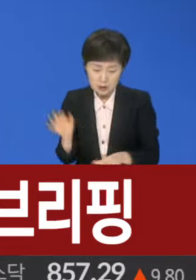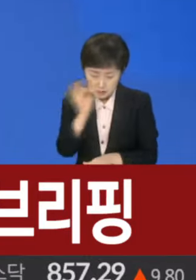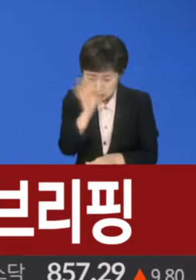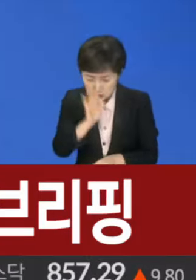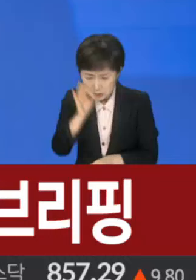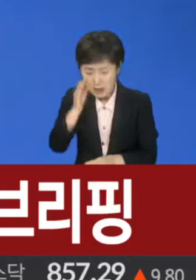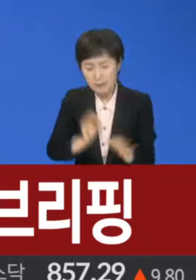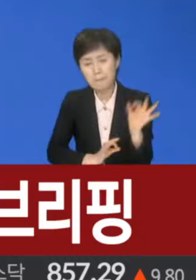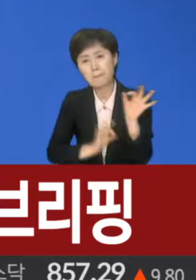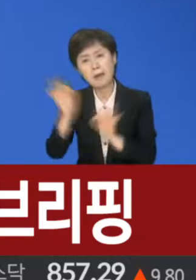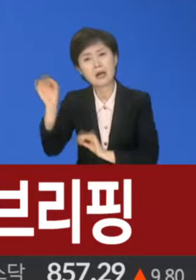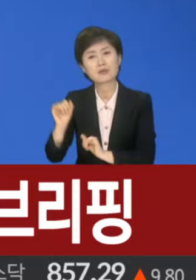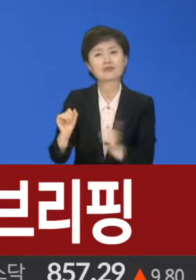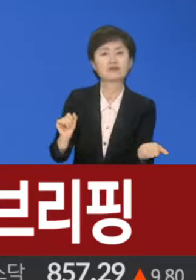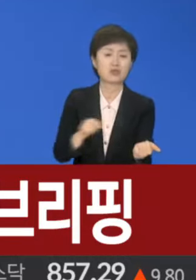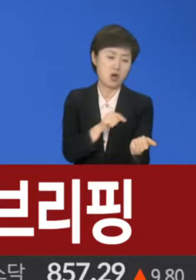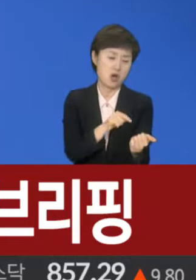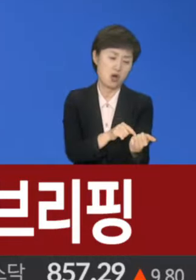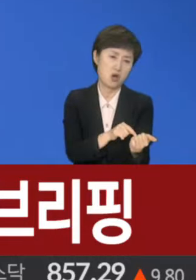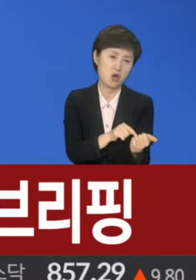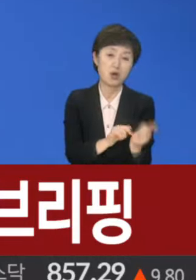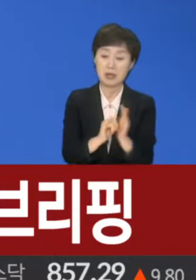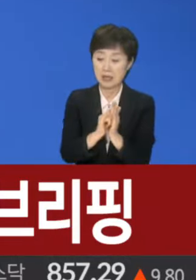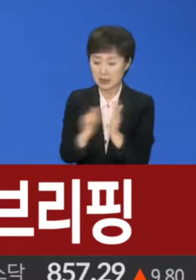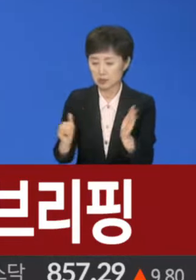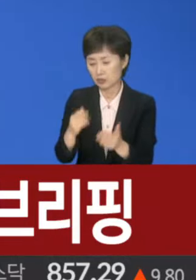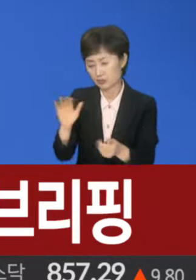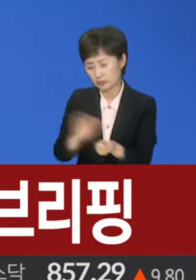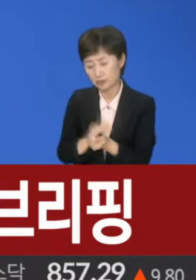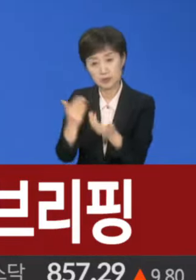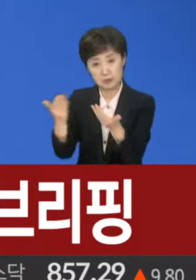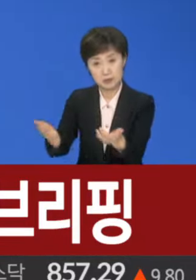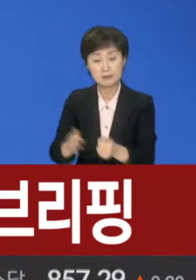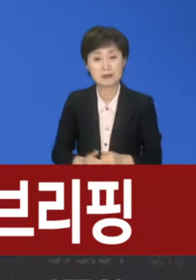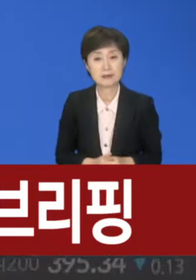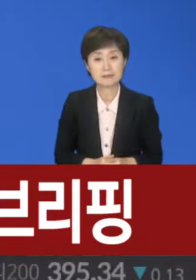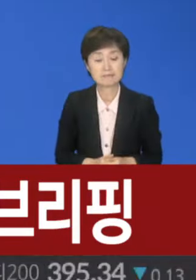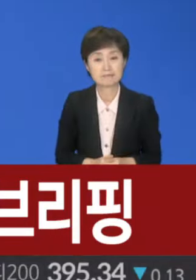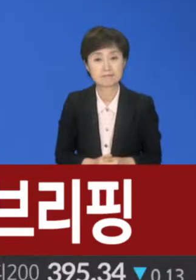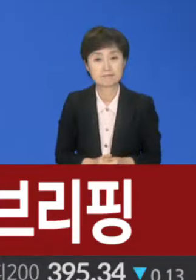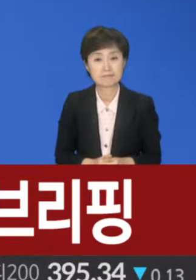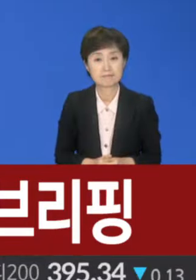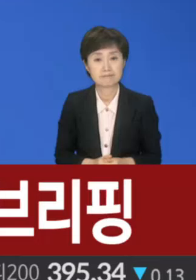그 유가족분들께 깊은 애도와 위로의 말씀을 드립니다.